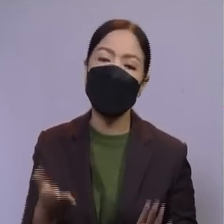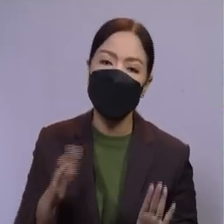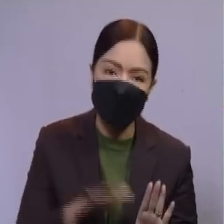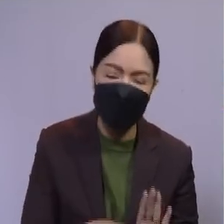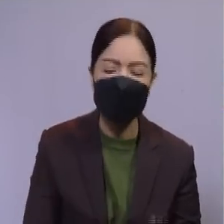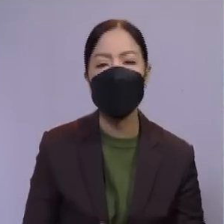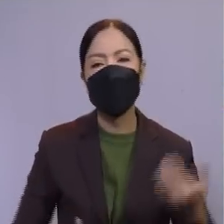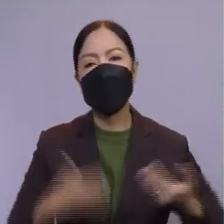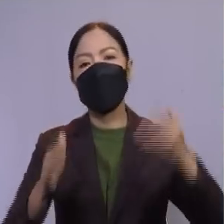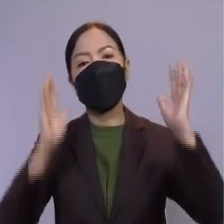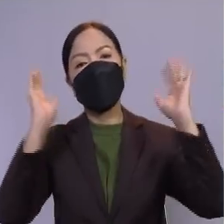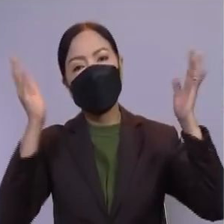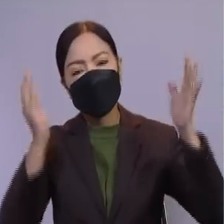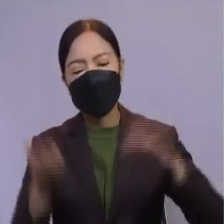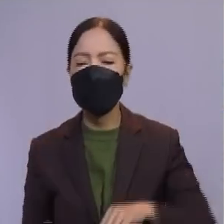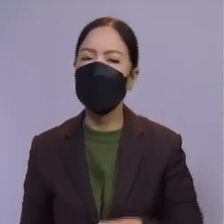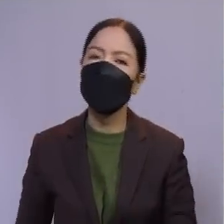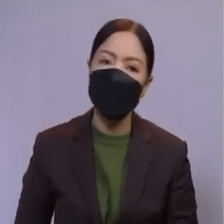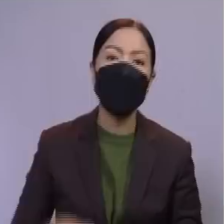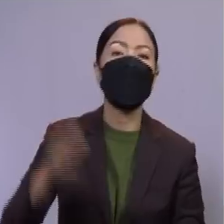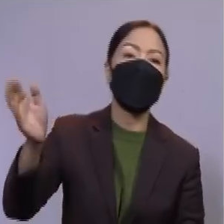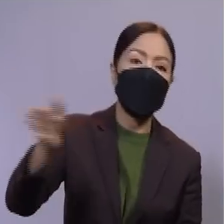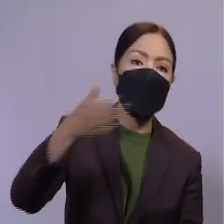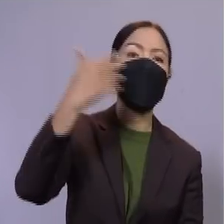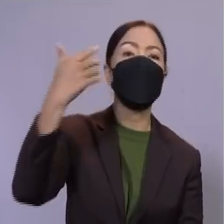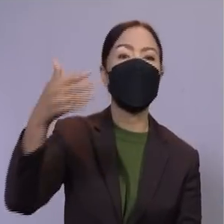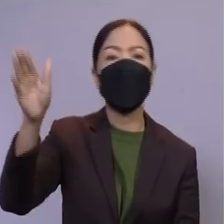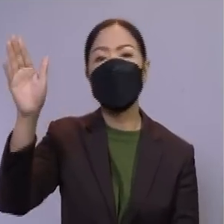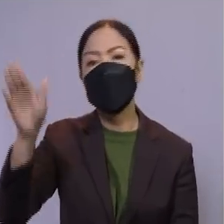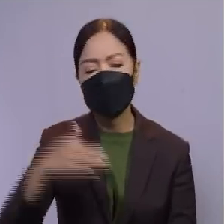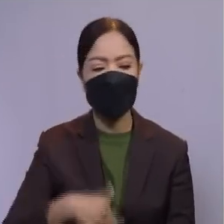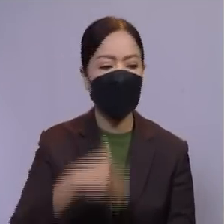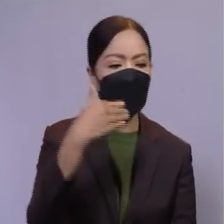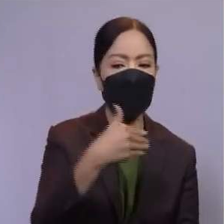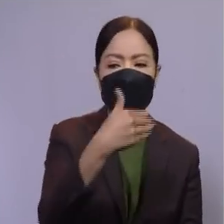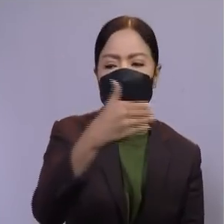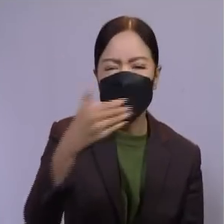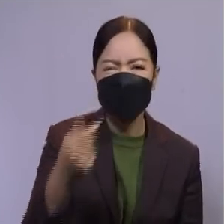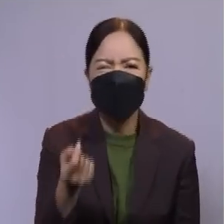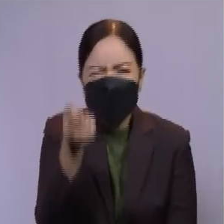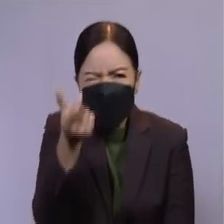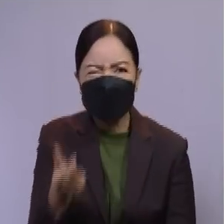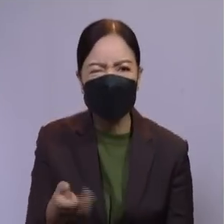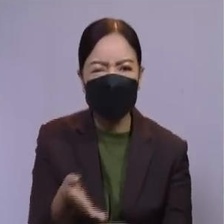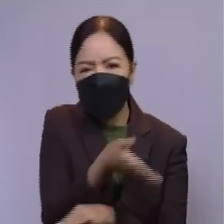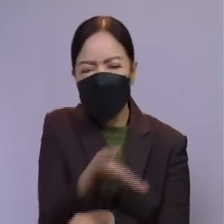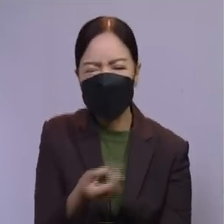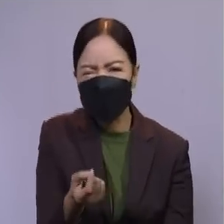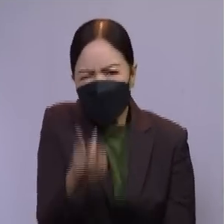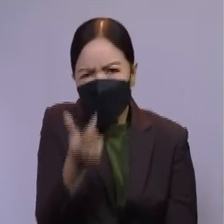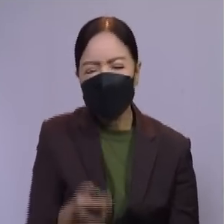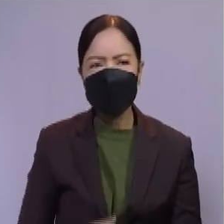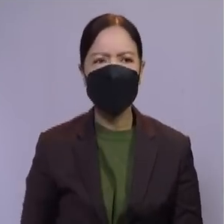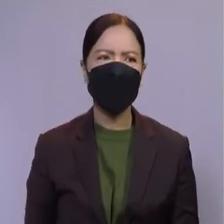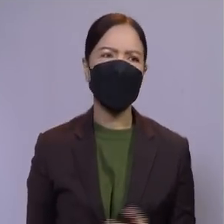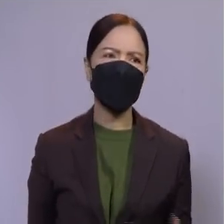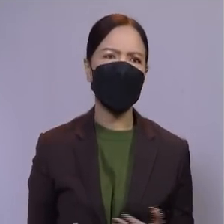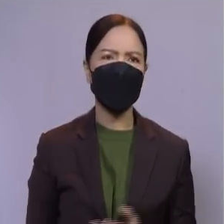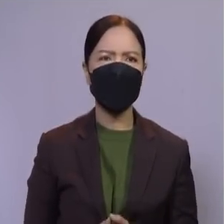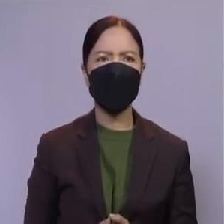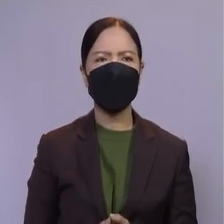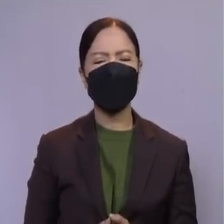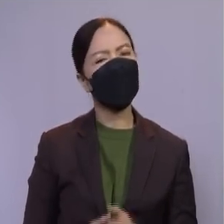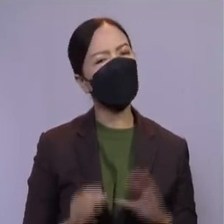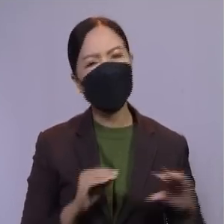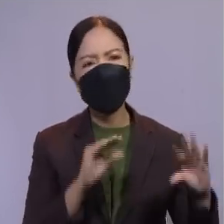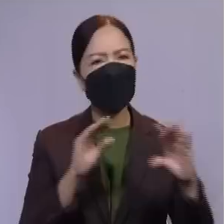ประชาสัมพันธ์แม้แต่ธงโบกสะบัดยังปักเป็นหย่อมๆก่อนงานเพียงไม่กี่วันค่ะแล้วก็มีเสียงเล่าลือเล่าอ้าง